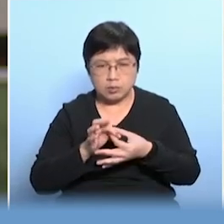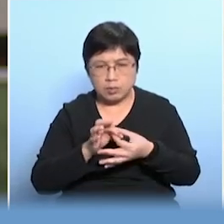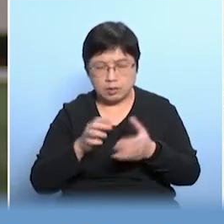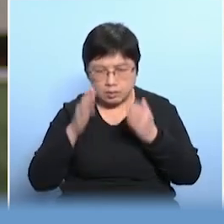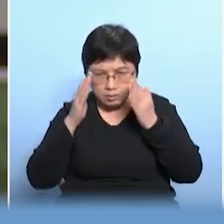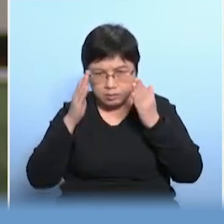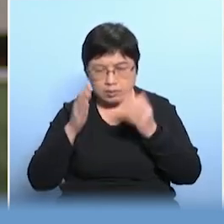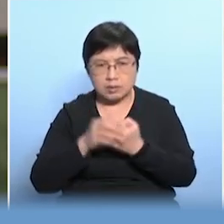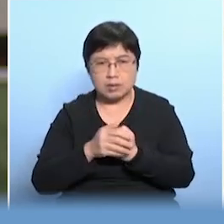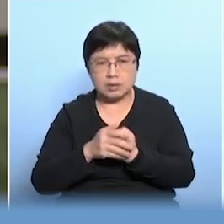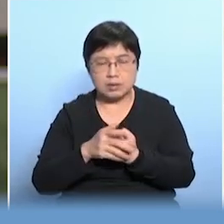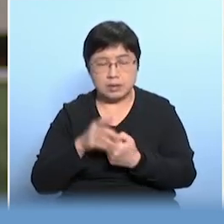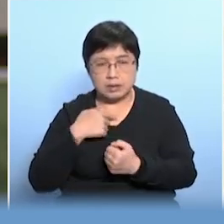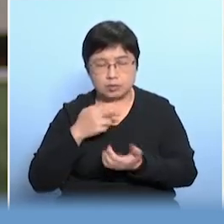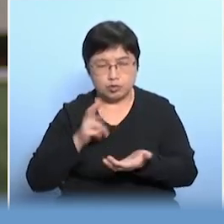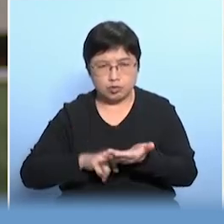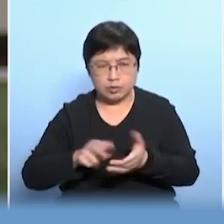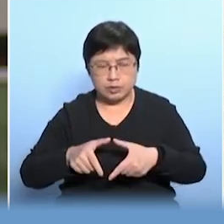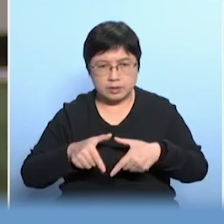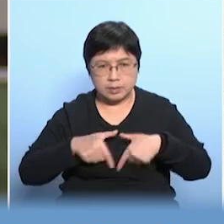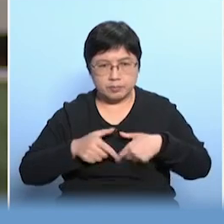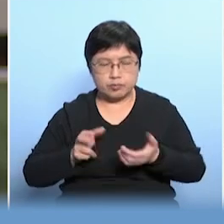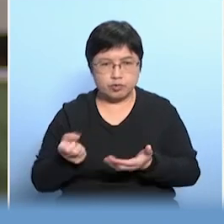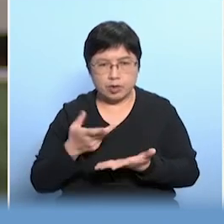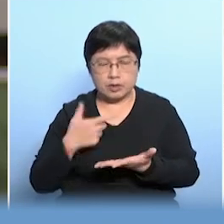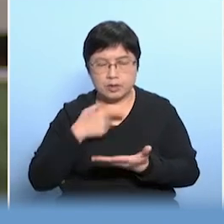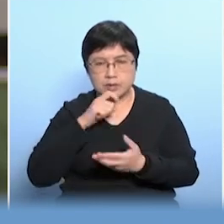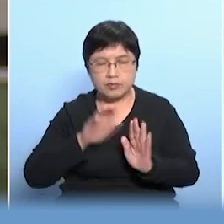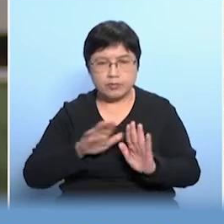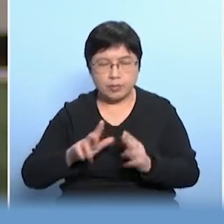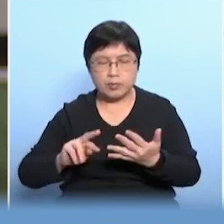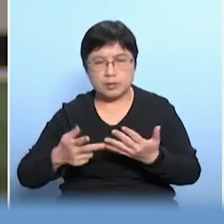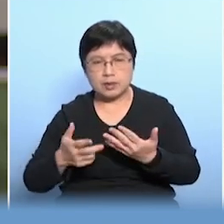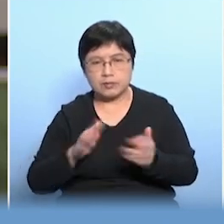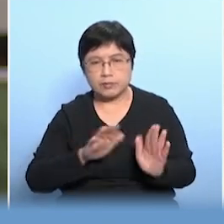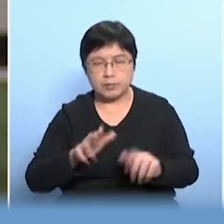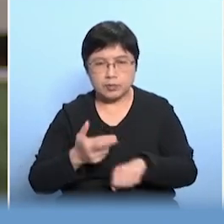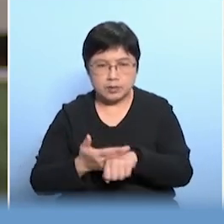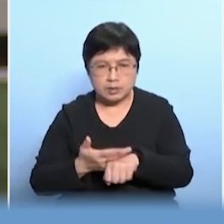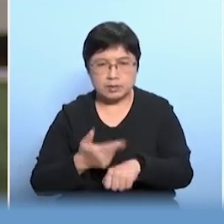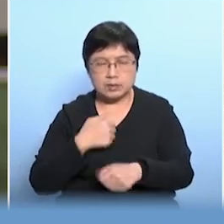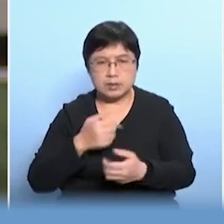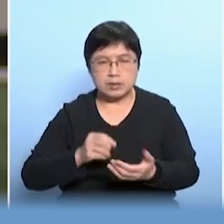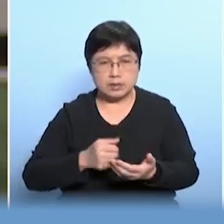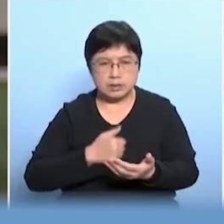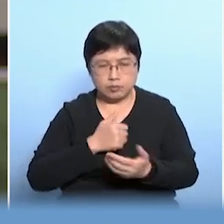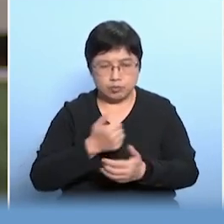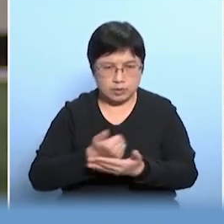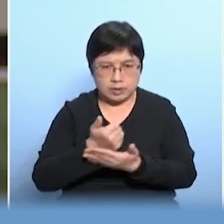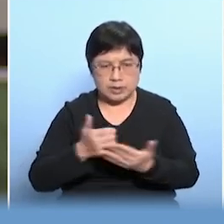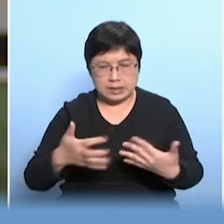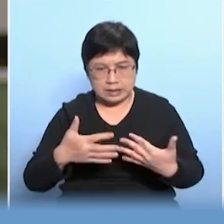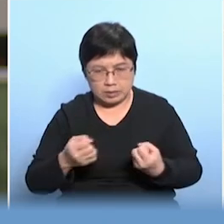除了要改革現在的服務，亦都要提升服務質素和效率，要建立一個完善的事故處理機